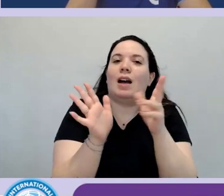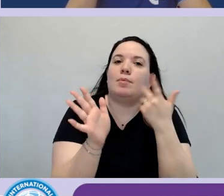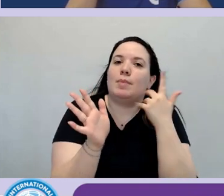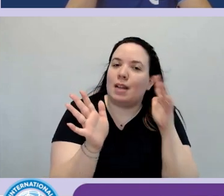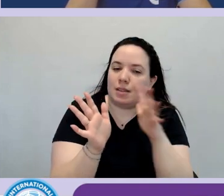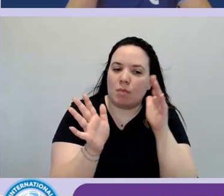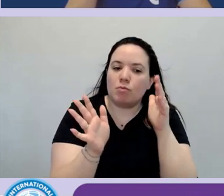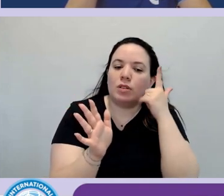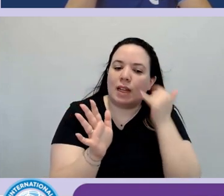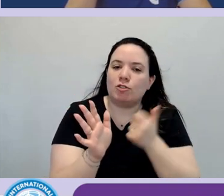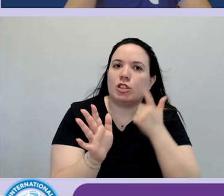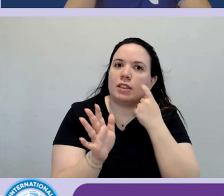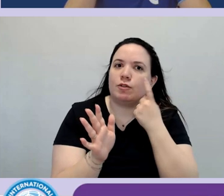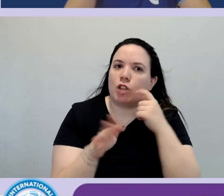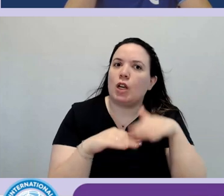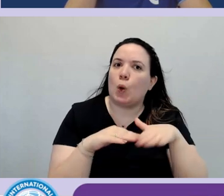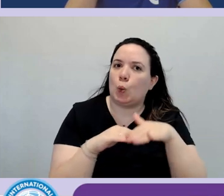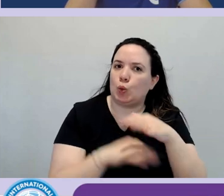molto interessante